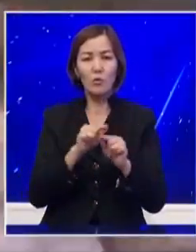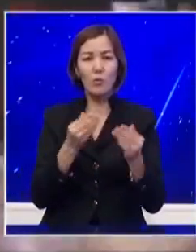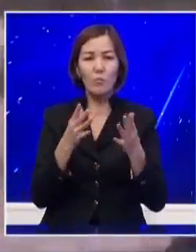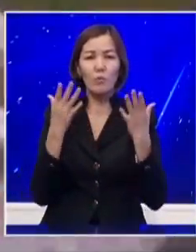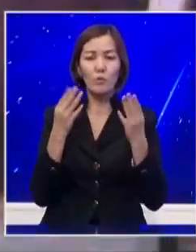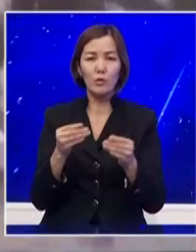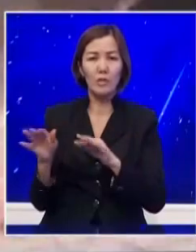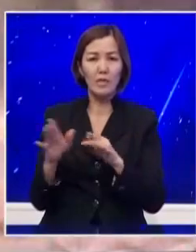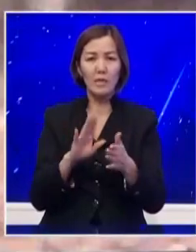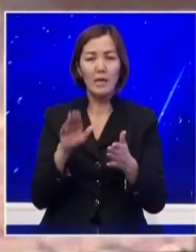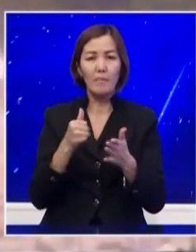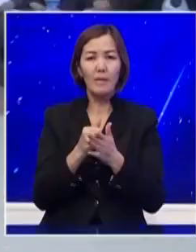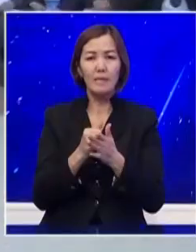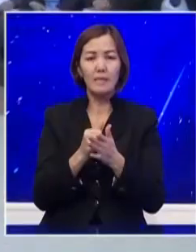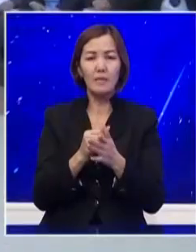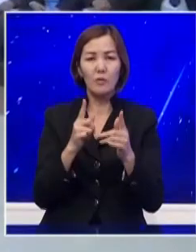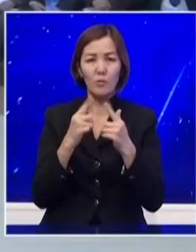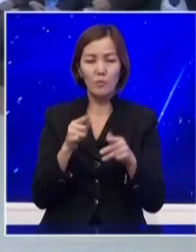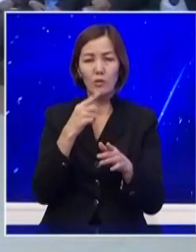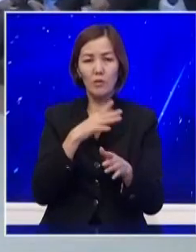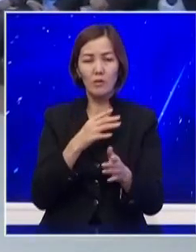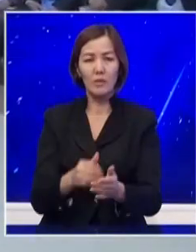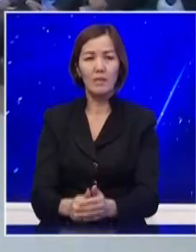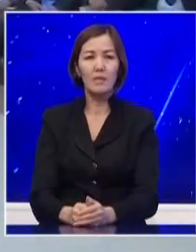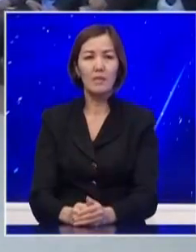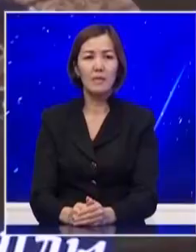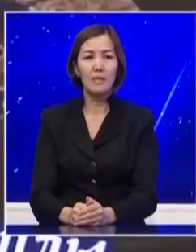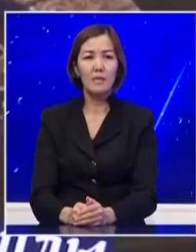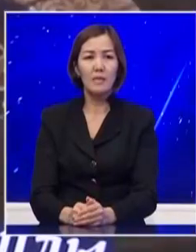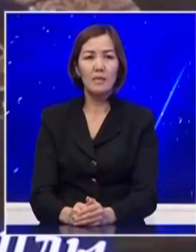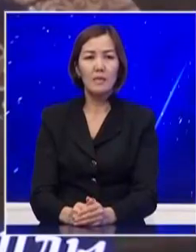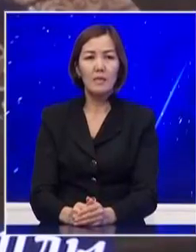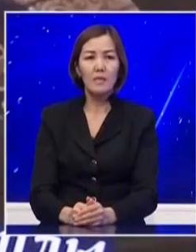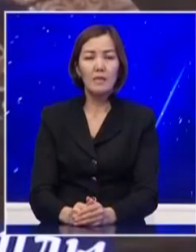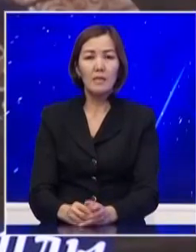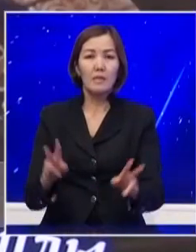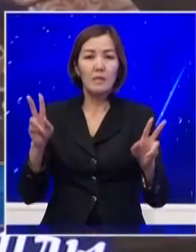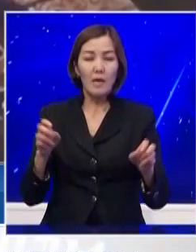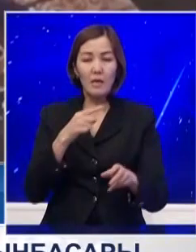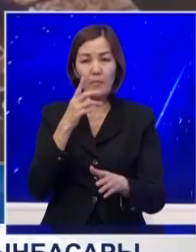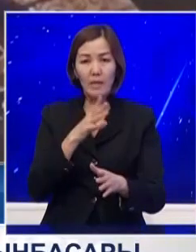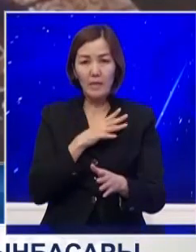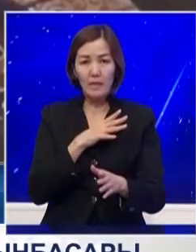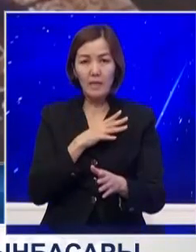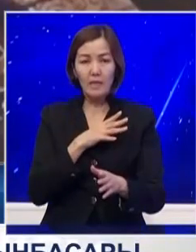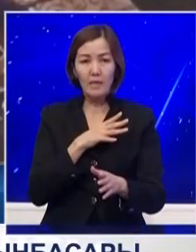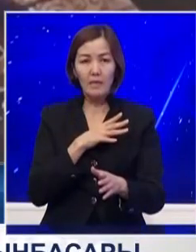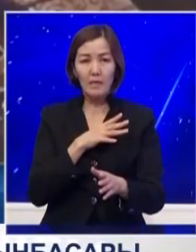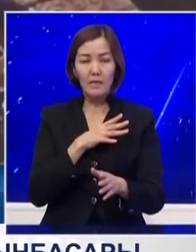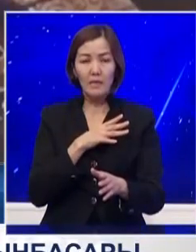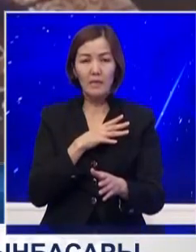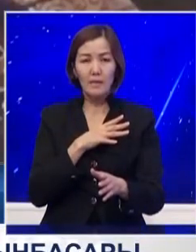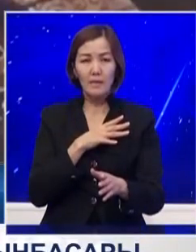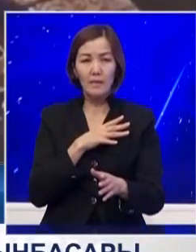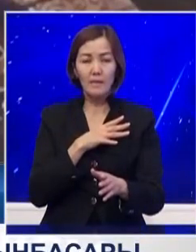бүгінгі шараның басты көздегені дейді шара ұйымдастырушылары. Өзің тақырып айтып тұрғандай, яғни жаңағы көпшілікке